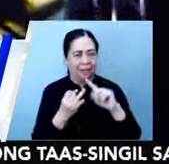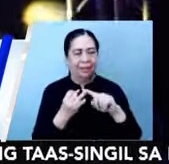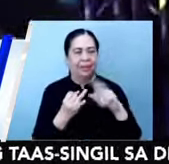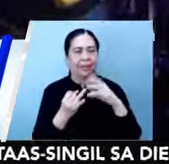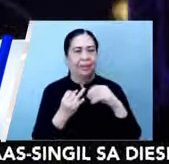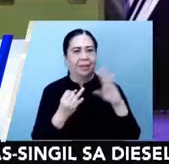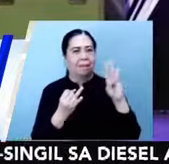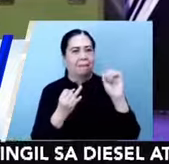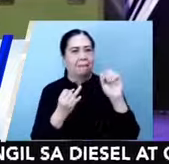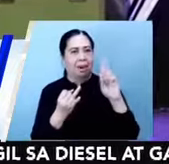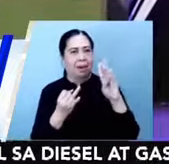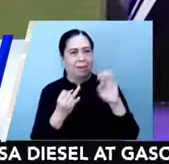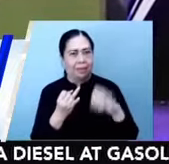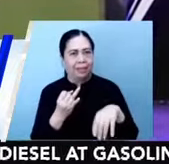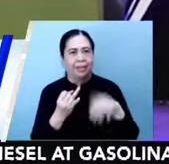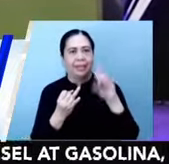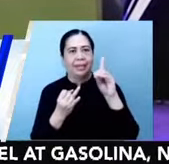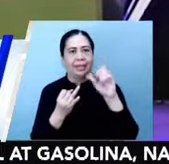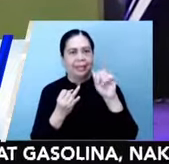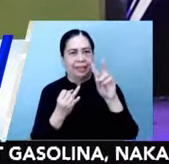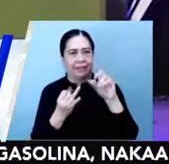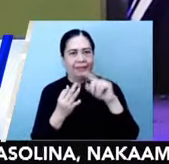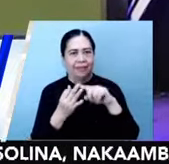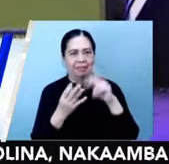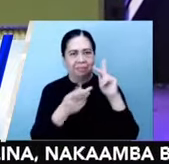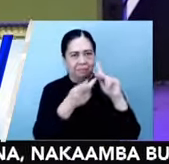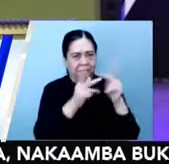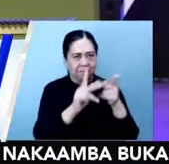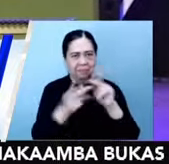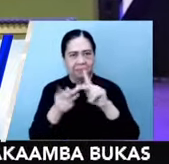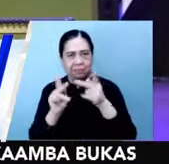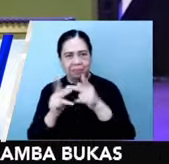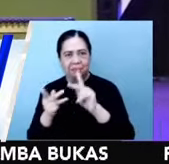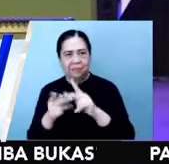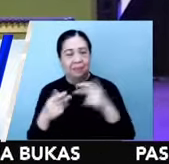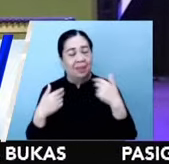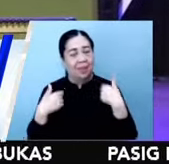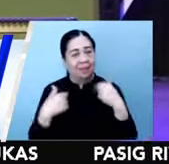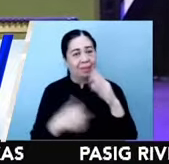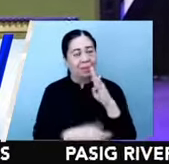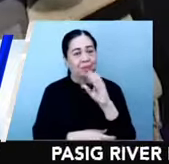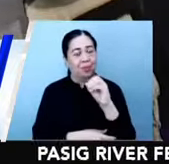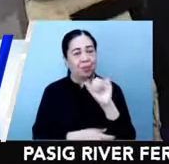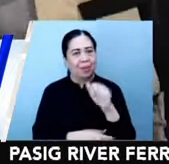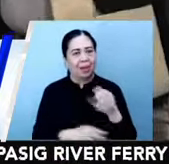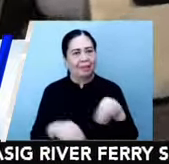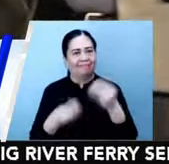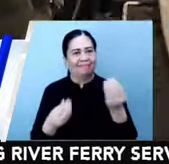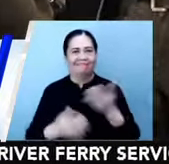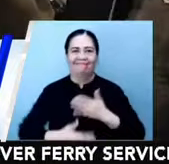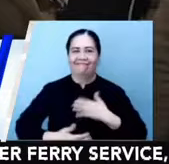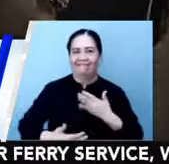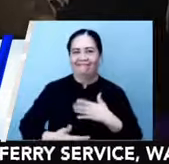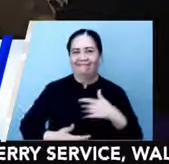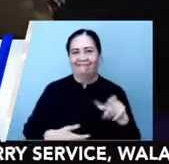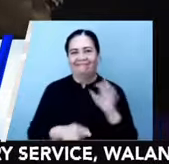at David Licauco. Hindi rin nagpahuli si Bubay sa pagpapasaya ng ating mga fans. May pre-show games din mula sa